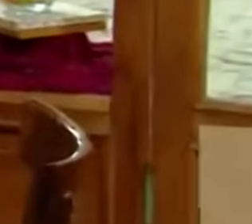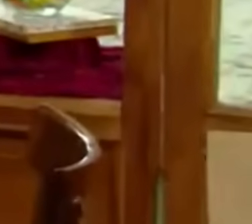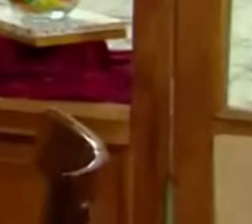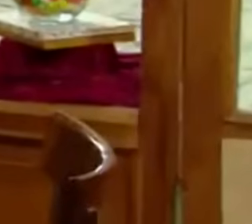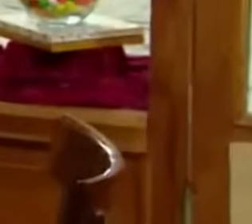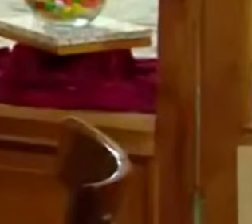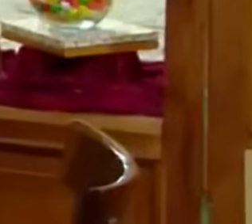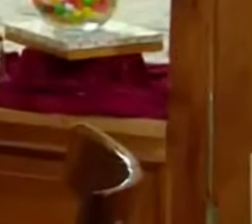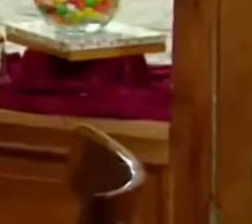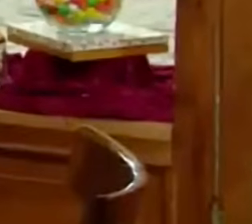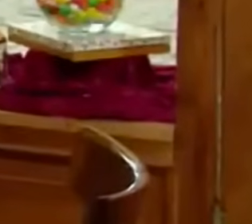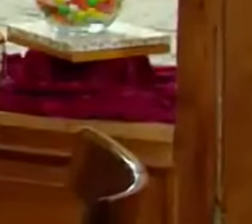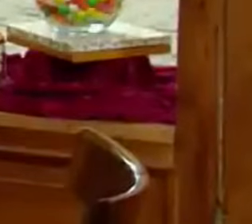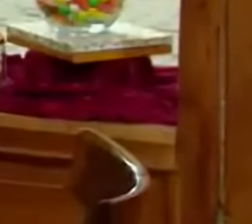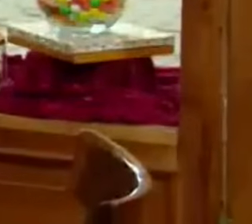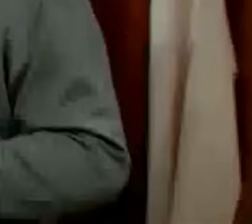falan.